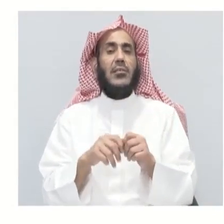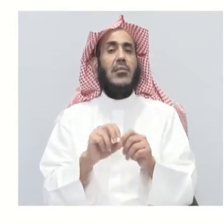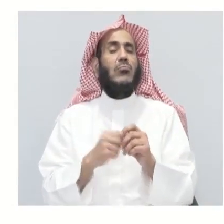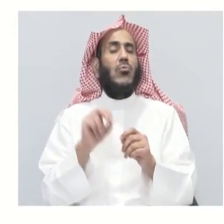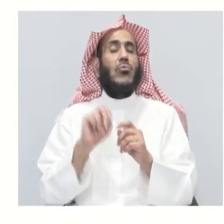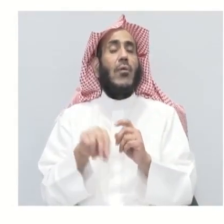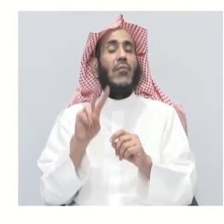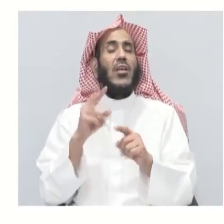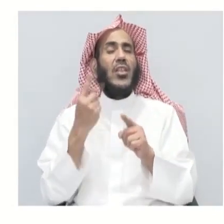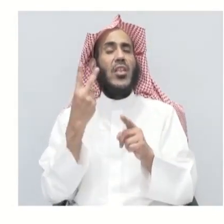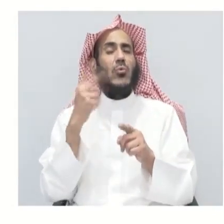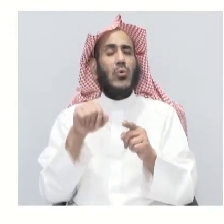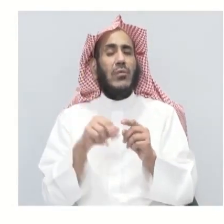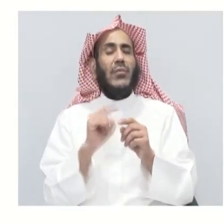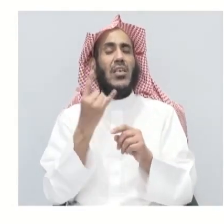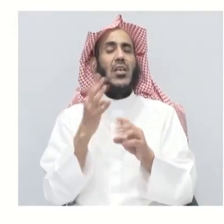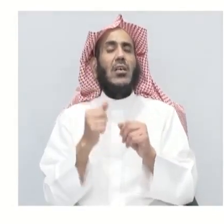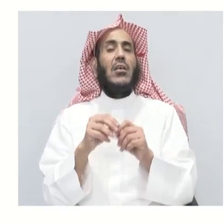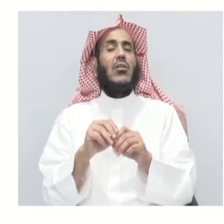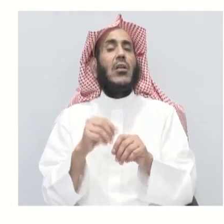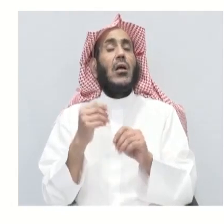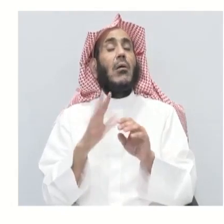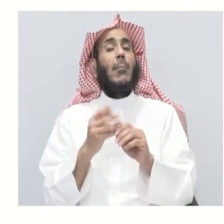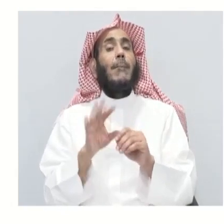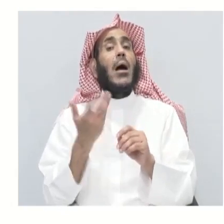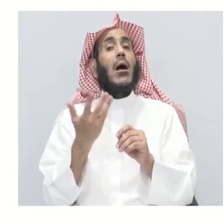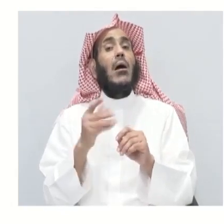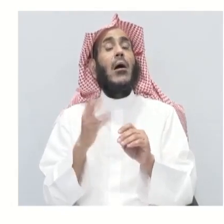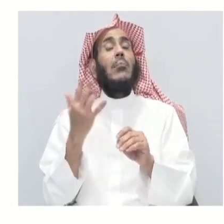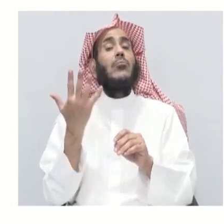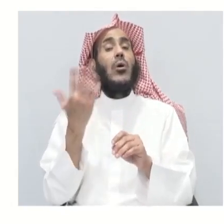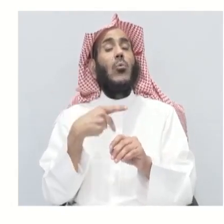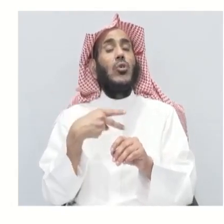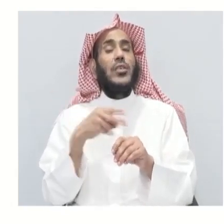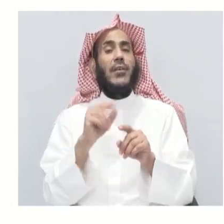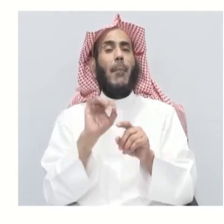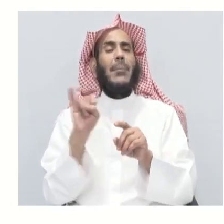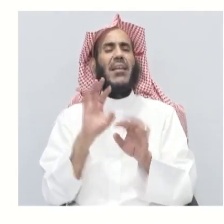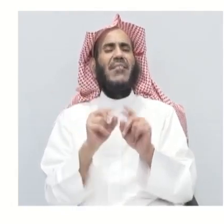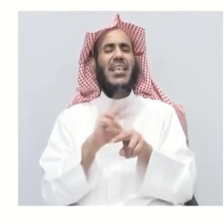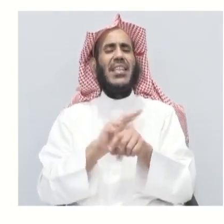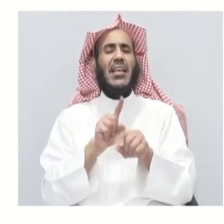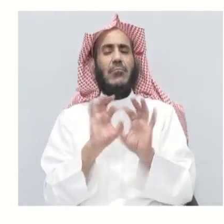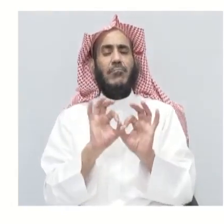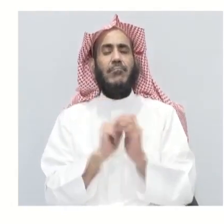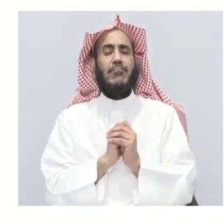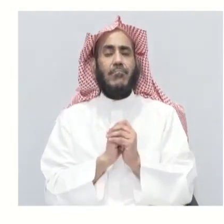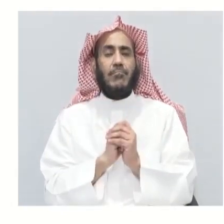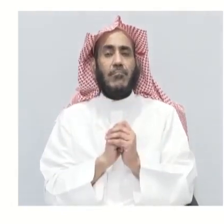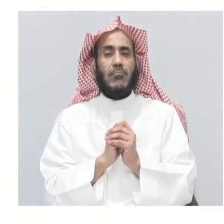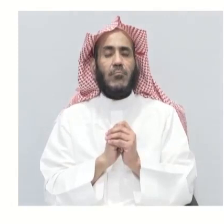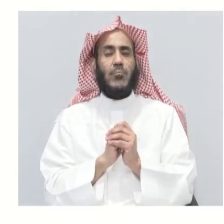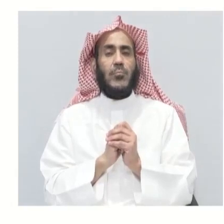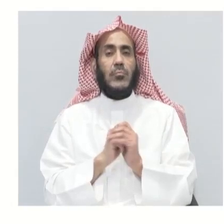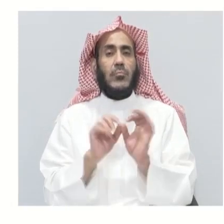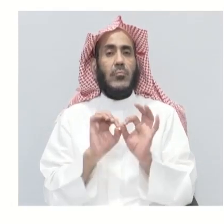لدي 2ص في 10 اذا هي 25 متر لكل ثانيه لو ت وبحثت عن ماذا عن